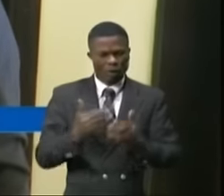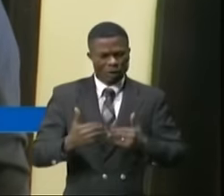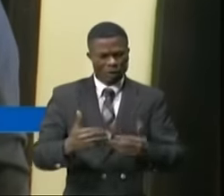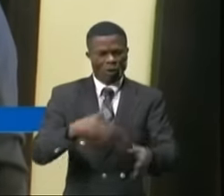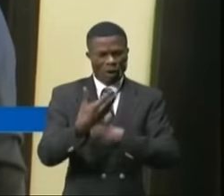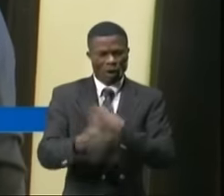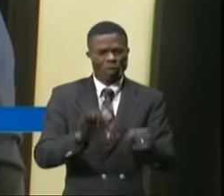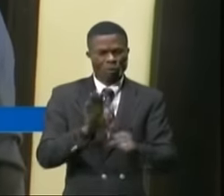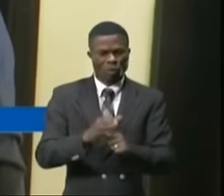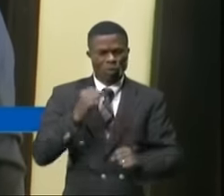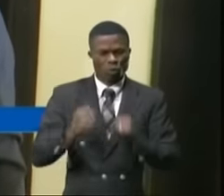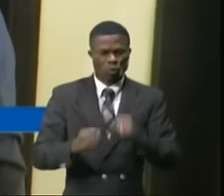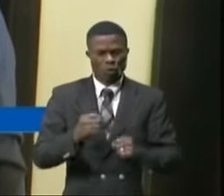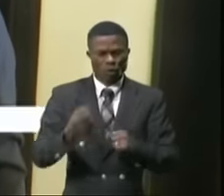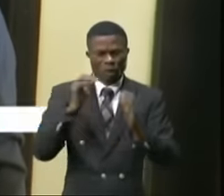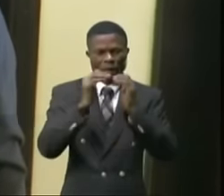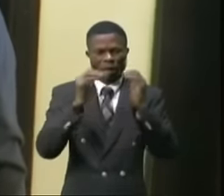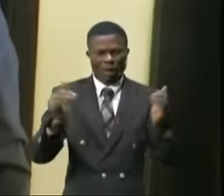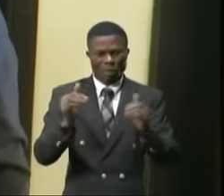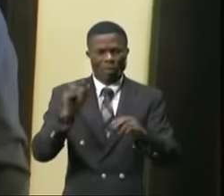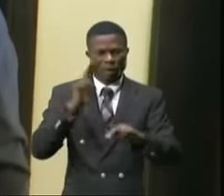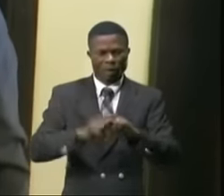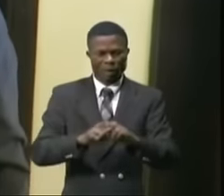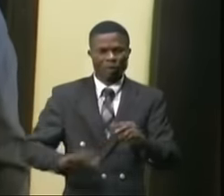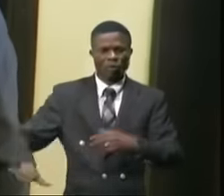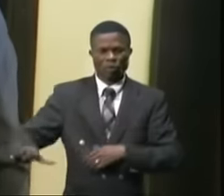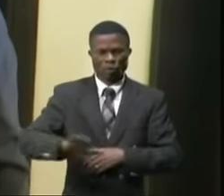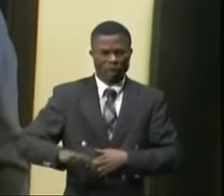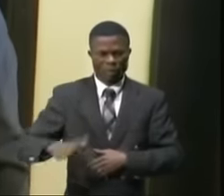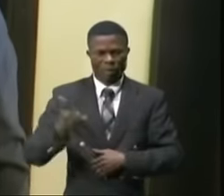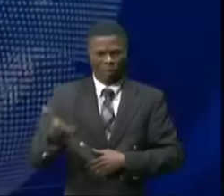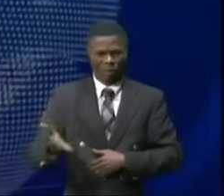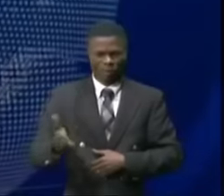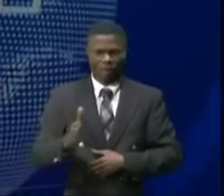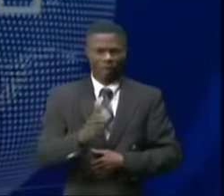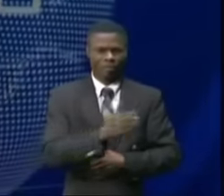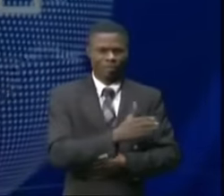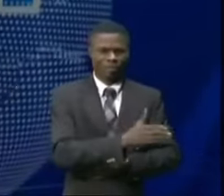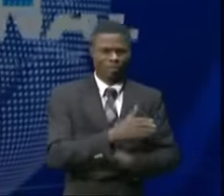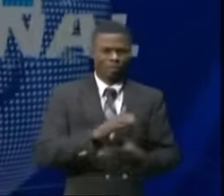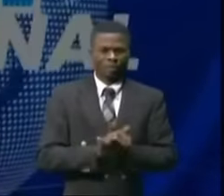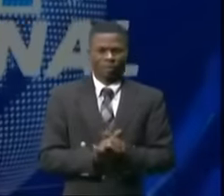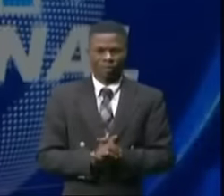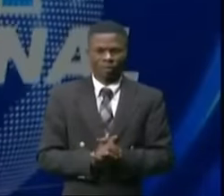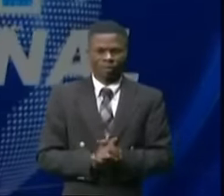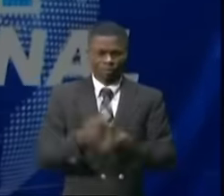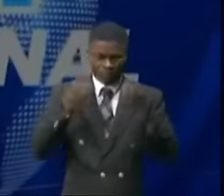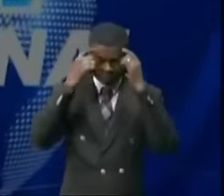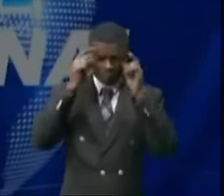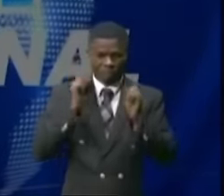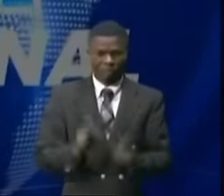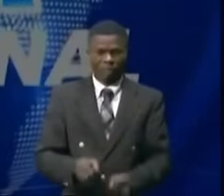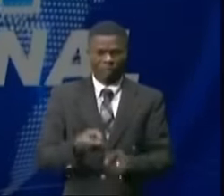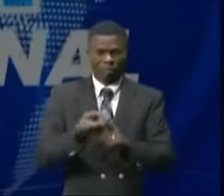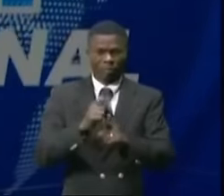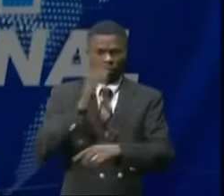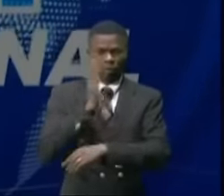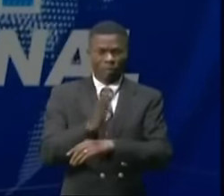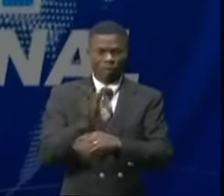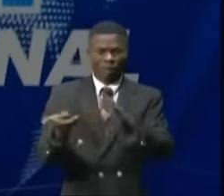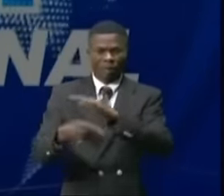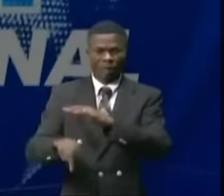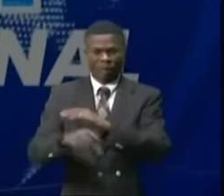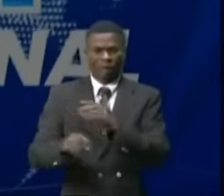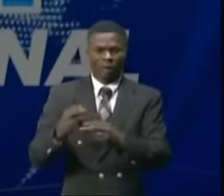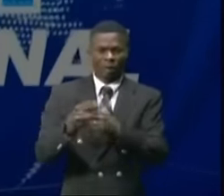de ménager aucun effort pour que la paix règne dans notre pays. Et puis cette décision du Conseil